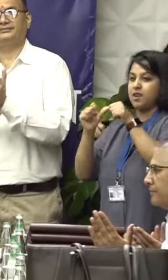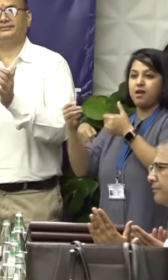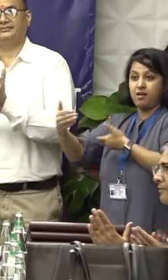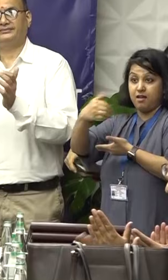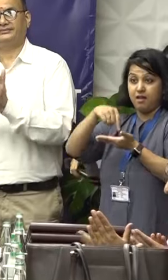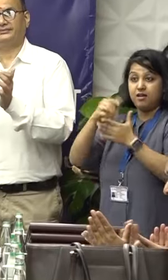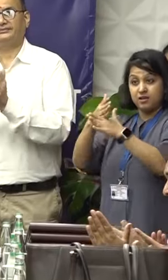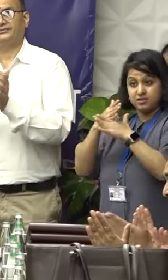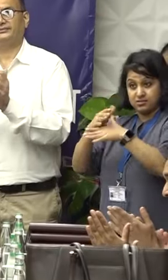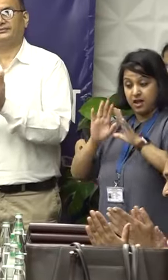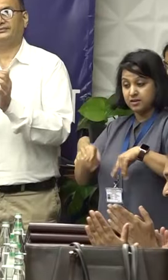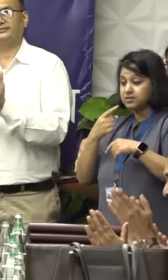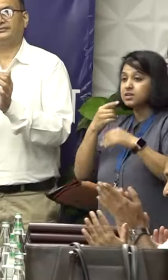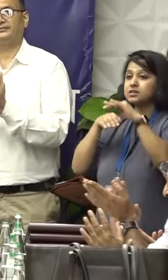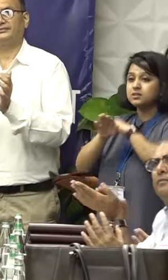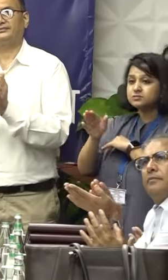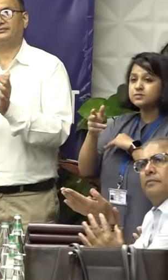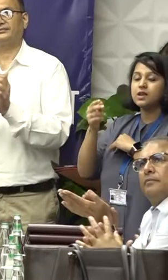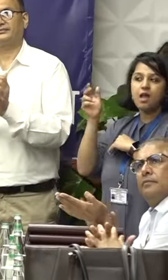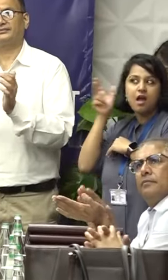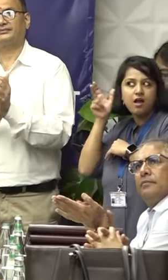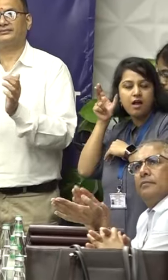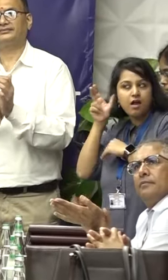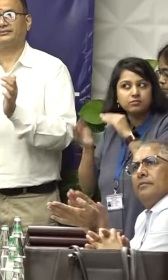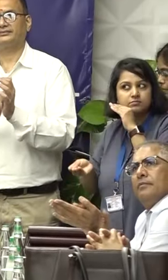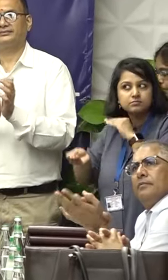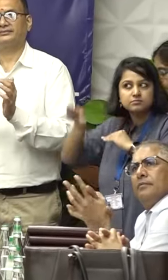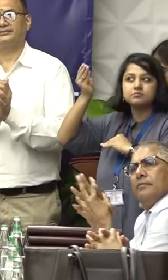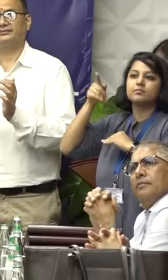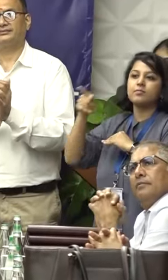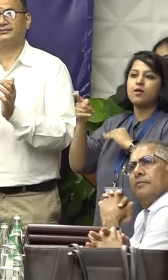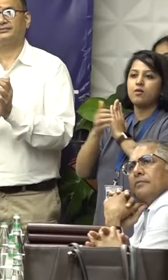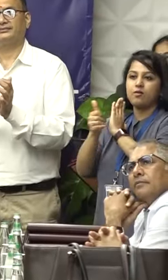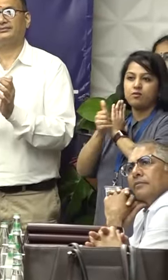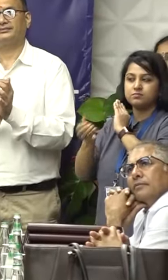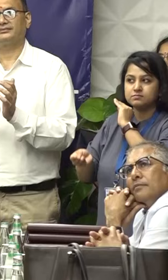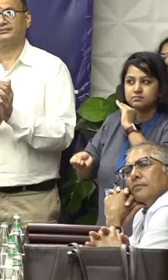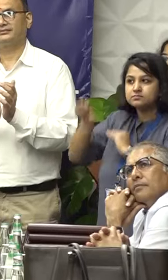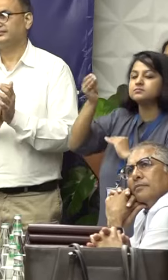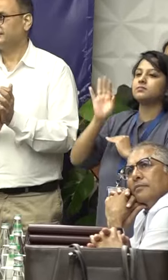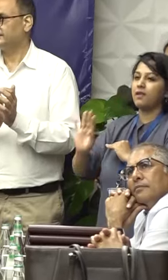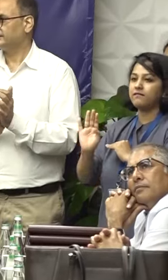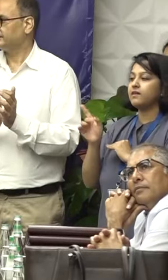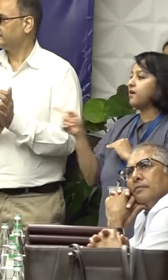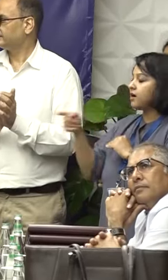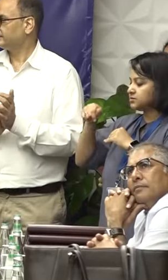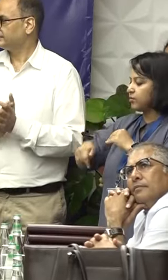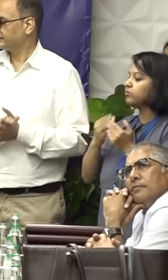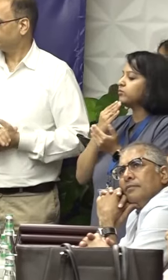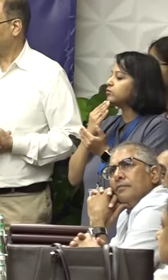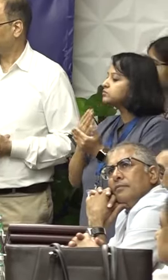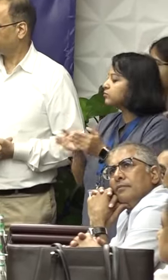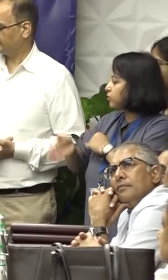जिनका उपयोग ध्वनि विज्ञान और ध्वनि कौशल को बढ़ाने के लिए किया जाएगा। आज आपको बहुत बहुत बधाई